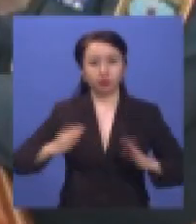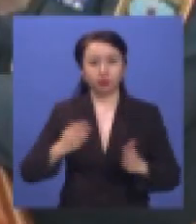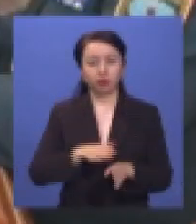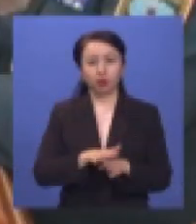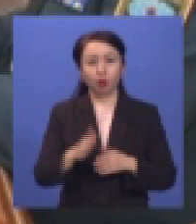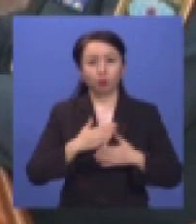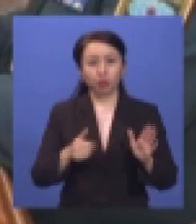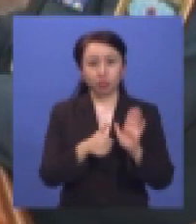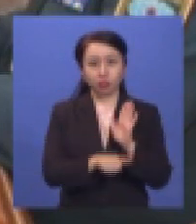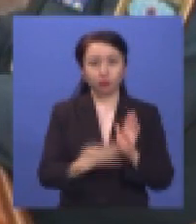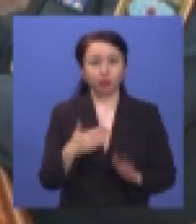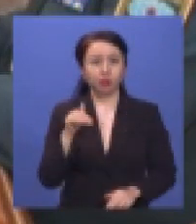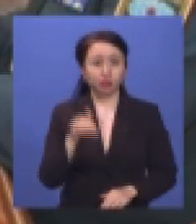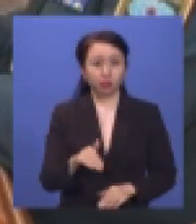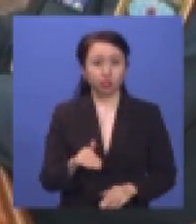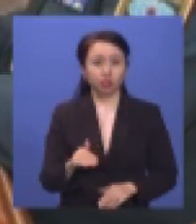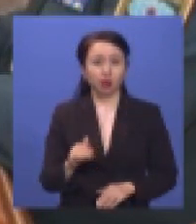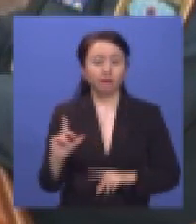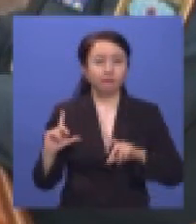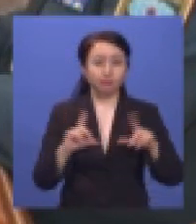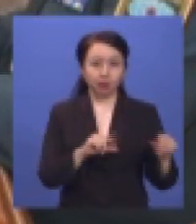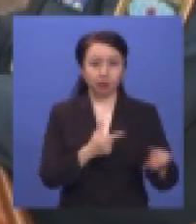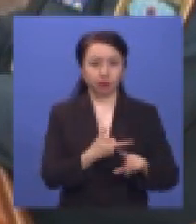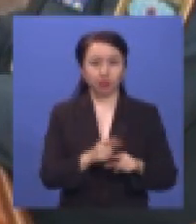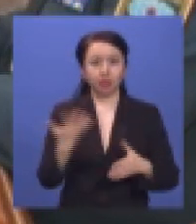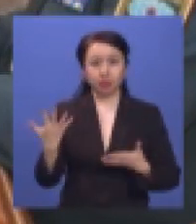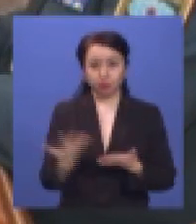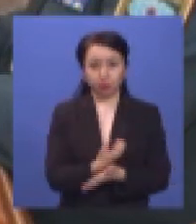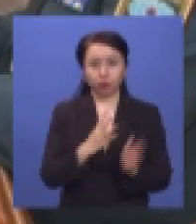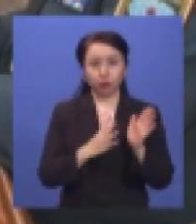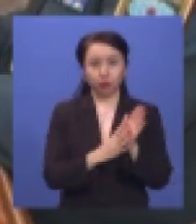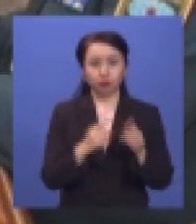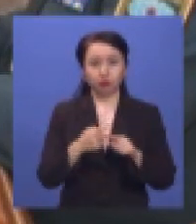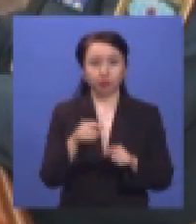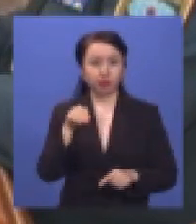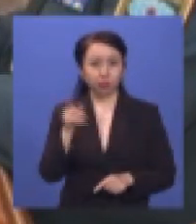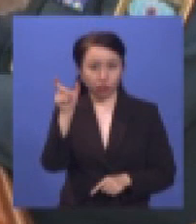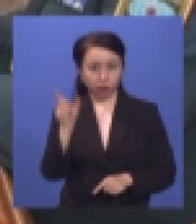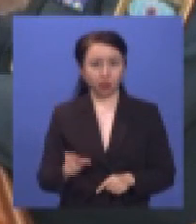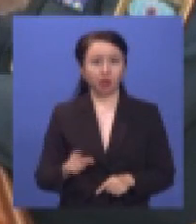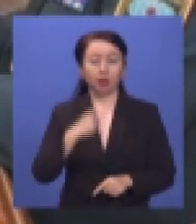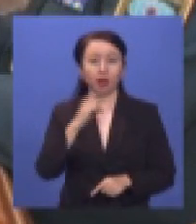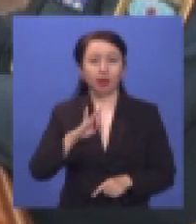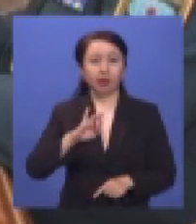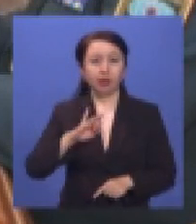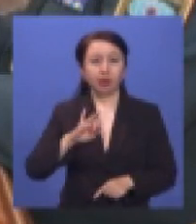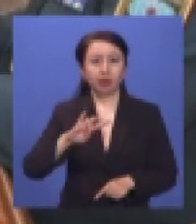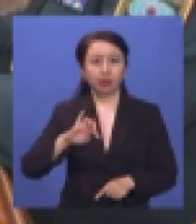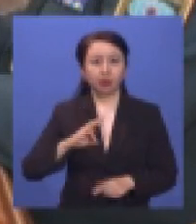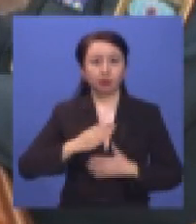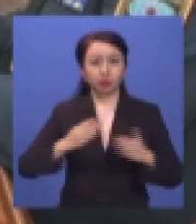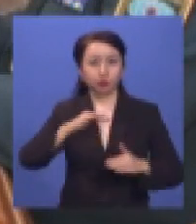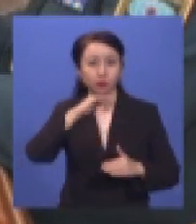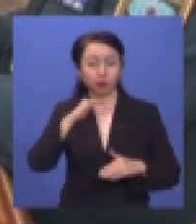ситуациям совершено более 65 тысяч выездов. При этом спасено 9,5 тысяч человек. Как сообщил Юрий Ильин,